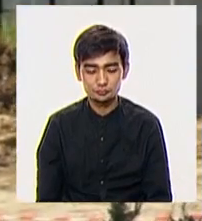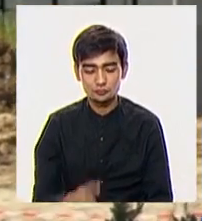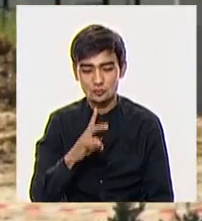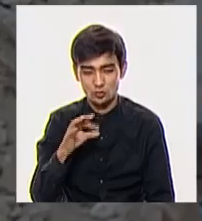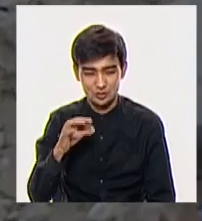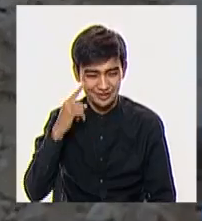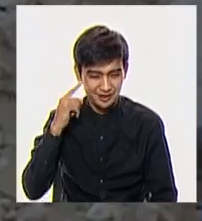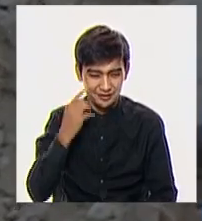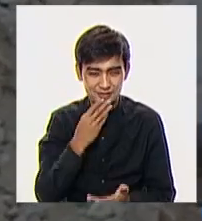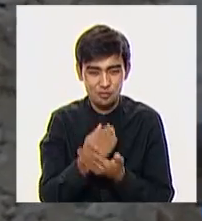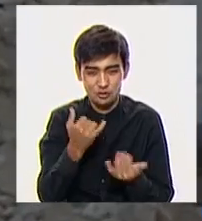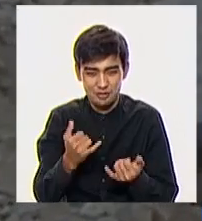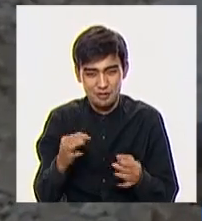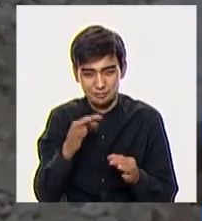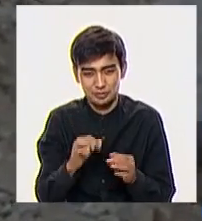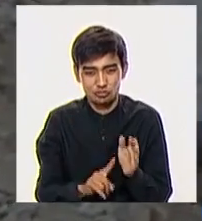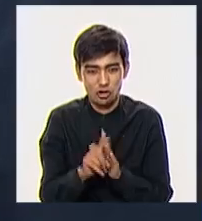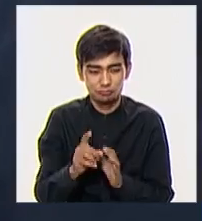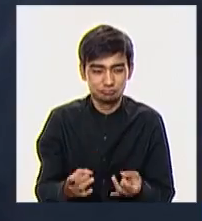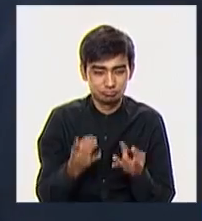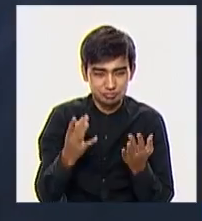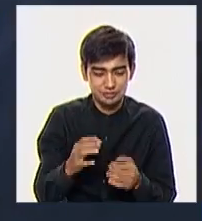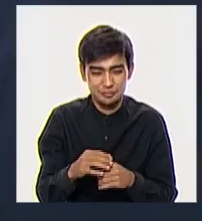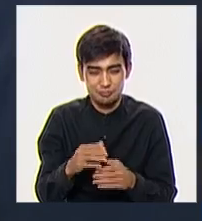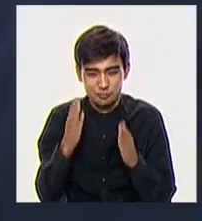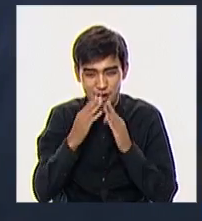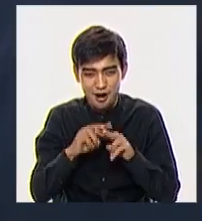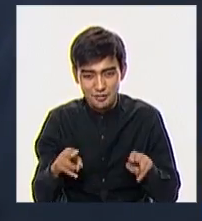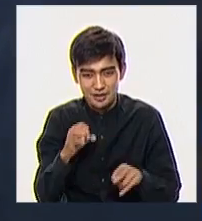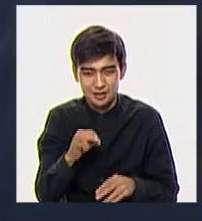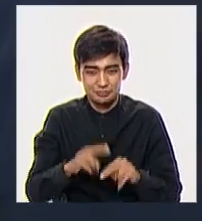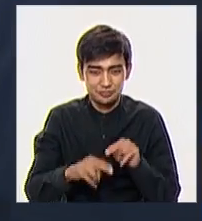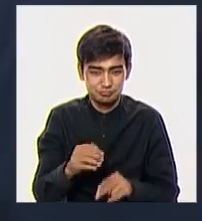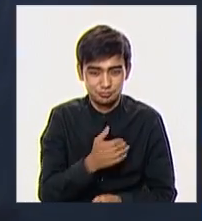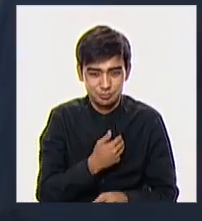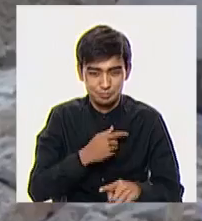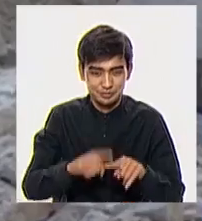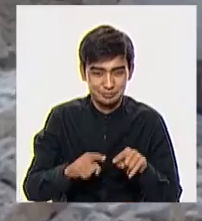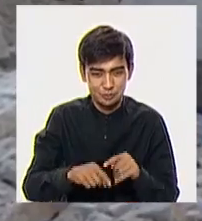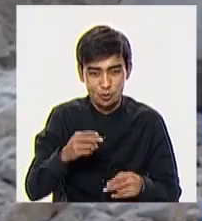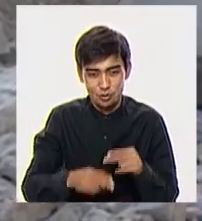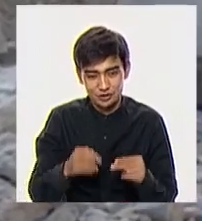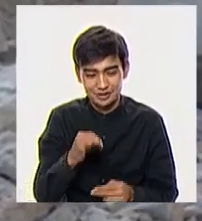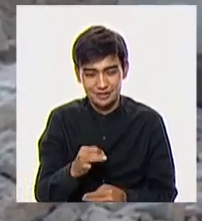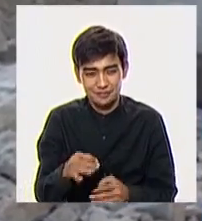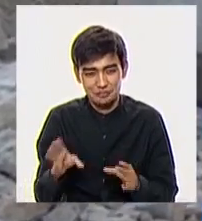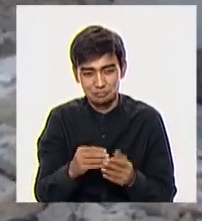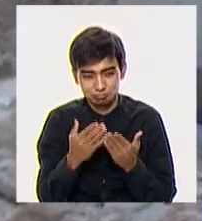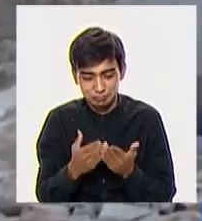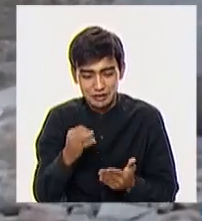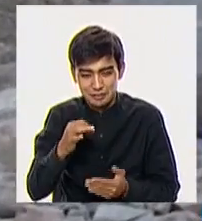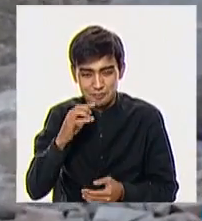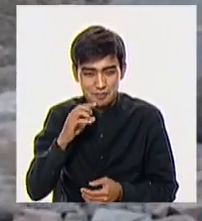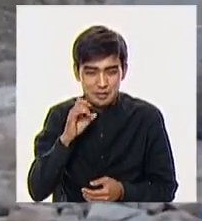бүгін таңертең жұмыстарын мұсылманша дұғамен бастады. Құрылыстың тезірек бітуін қатты қаласа керек, барлығы бір сапқа тізіліп, алақан жайып үкіметтен